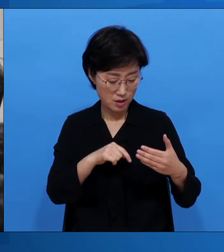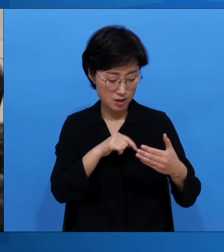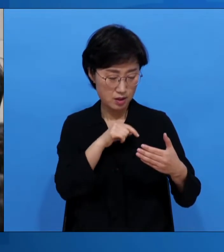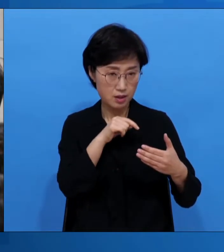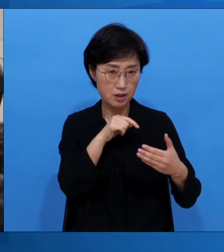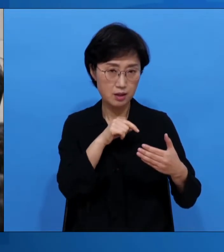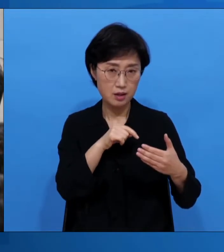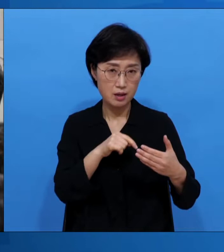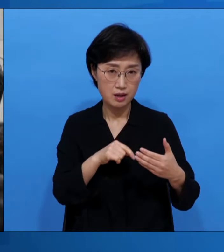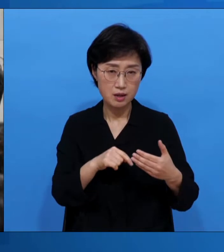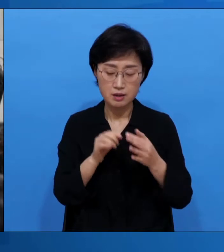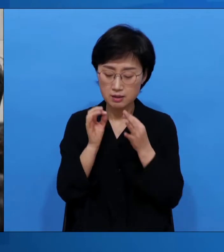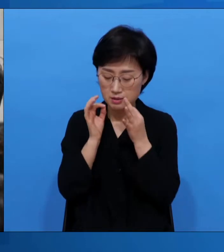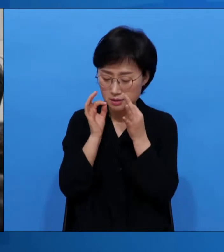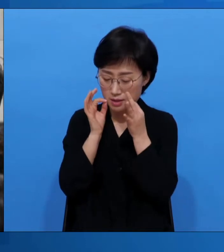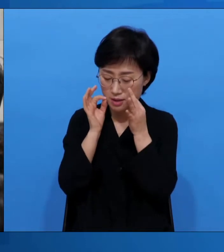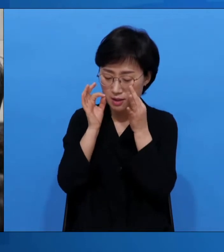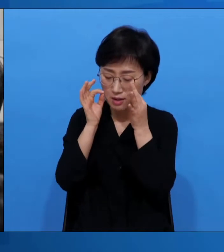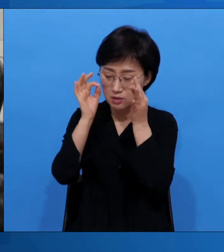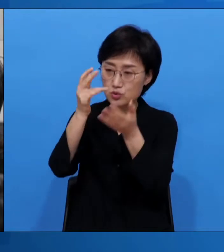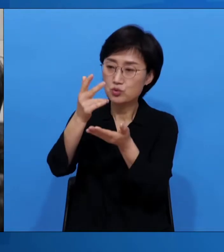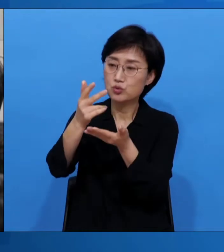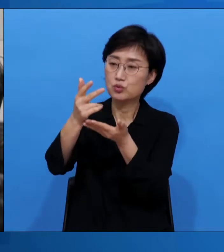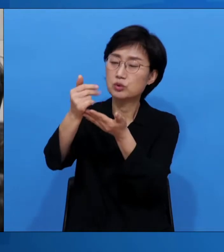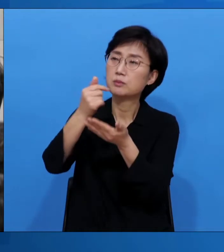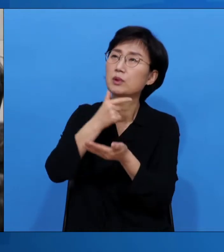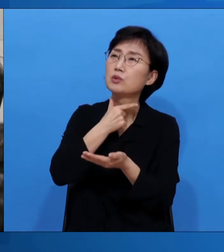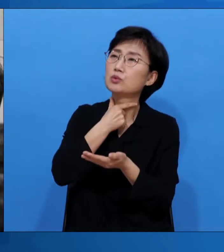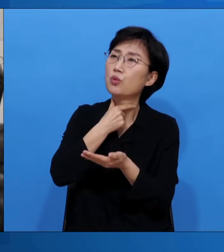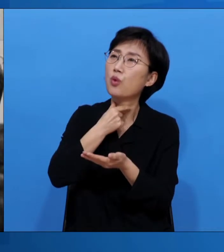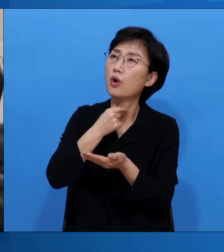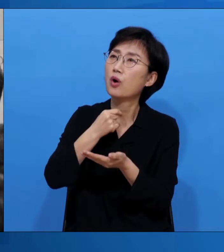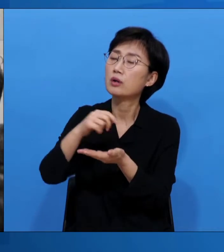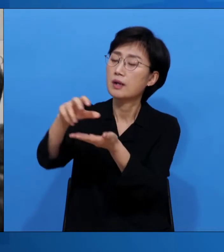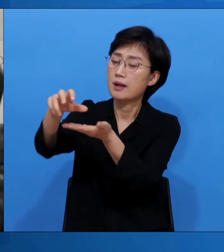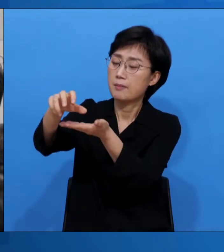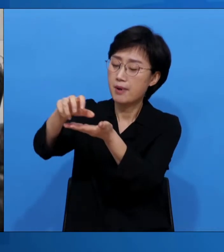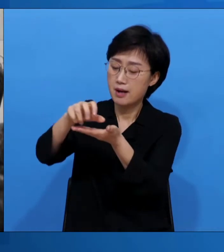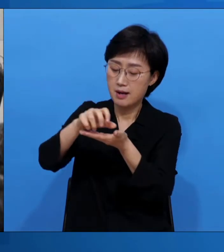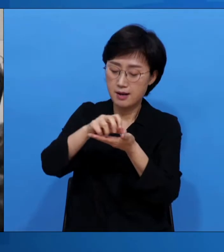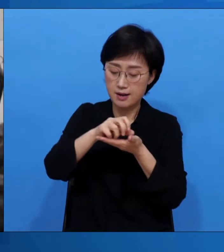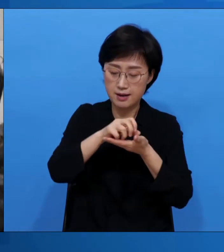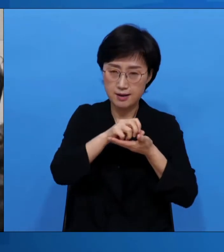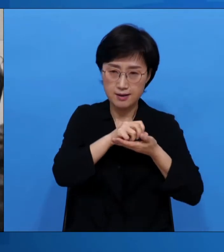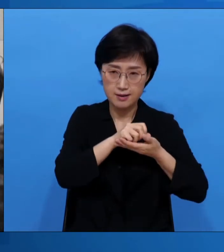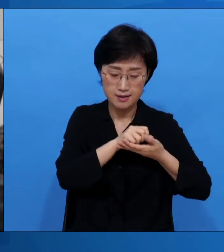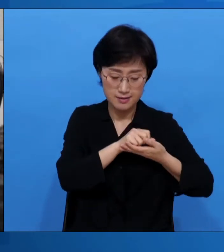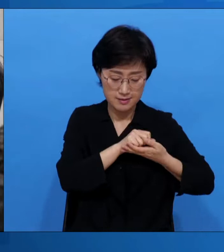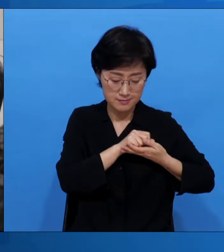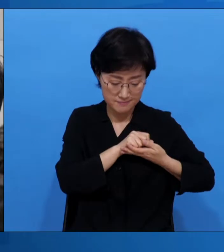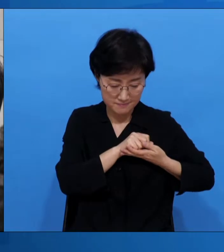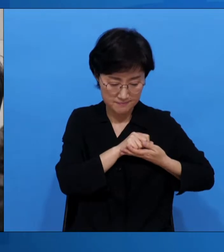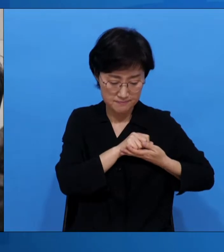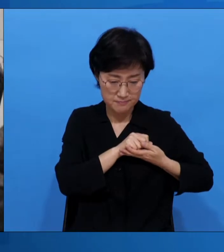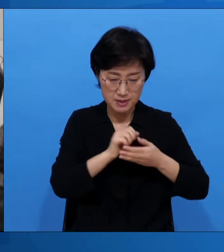간절한 주의 소원 품고 저 세상 향해